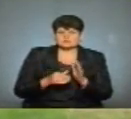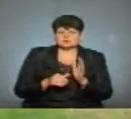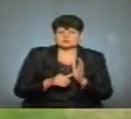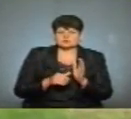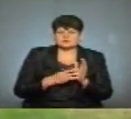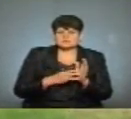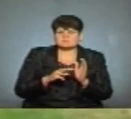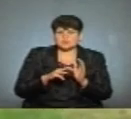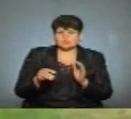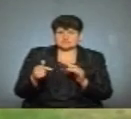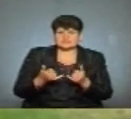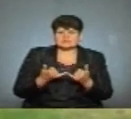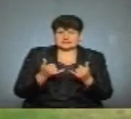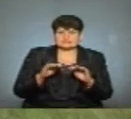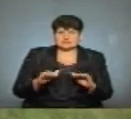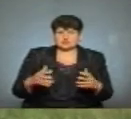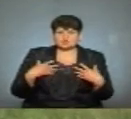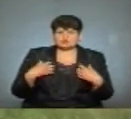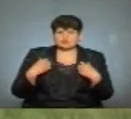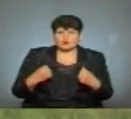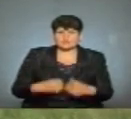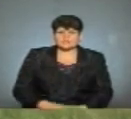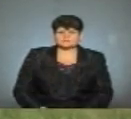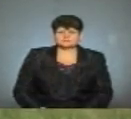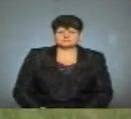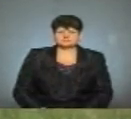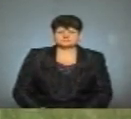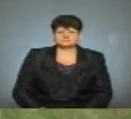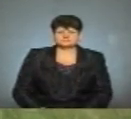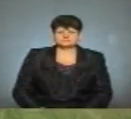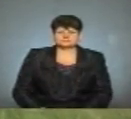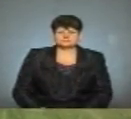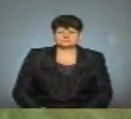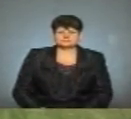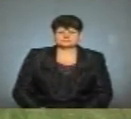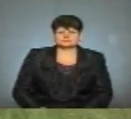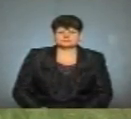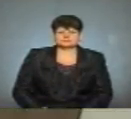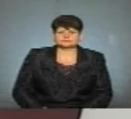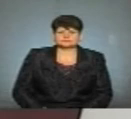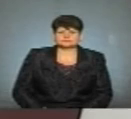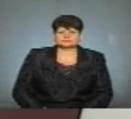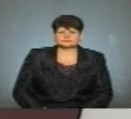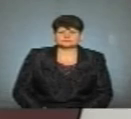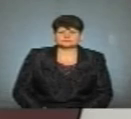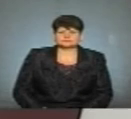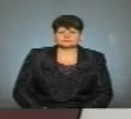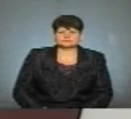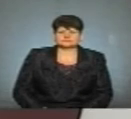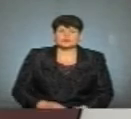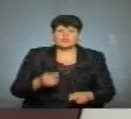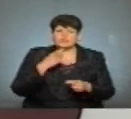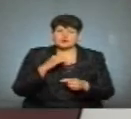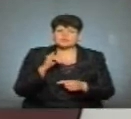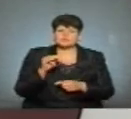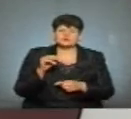гривень, якраз саме для дитячого оздоровлення. Діана Ярошенко, Андрій Бодак. Новини на Суспільному. Тернопільщина. За словами